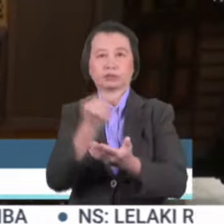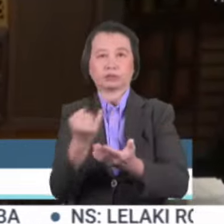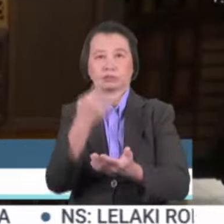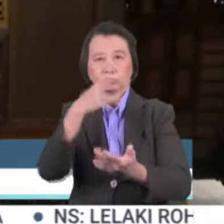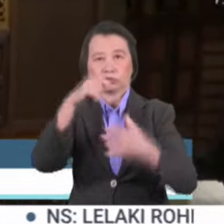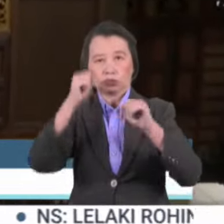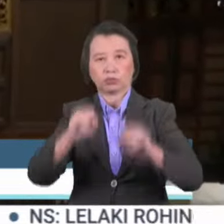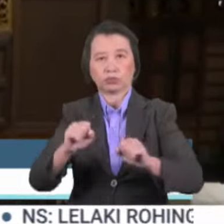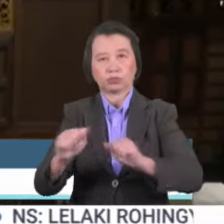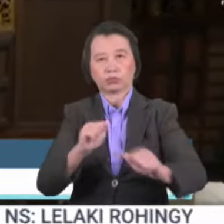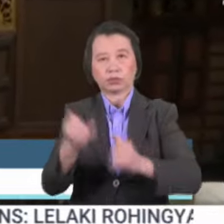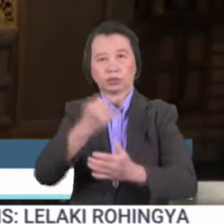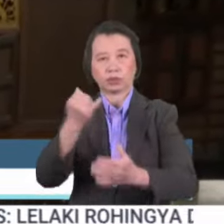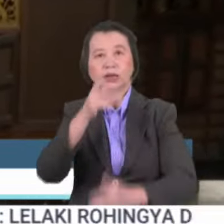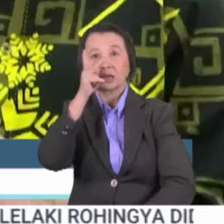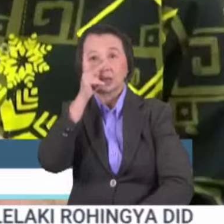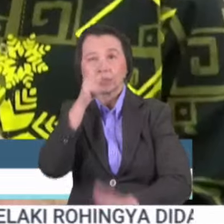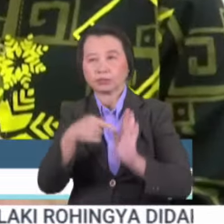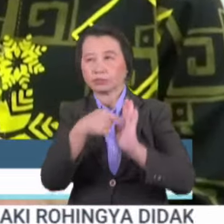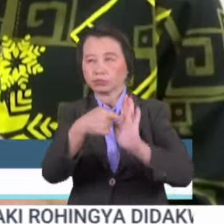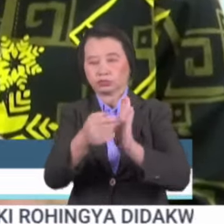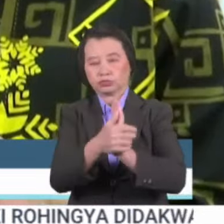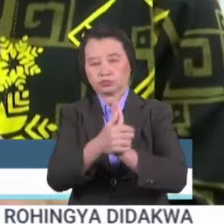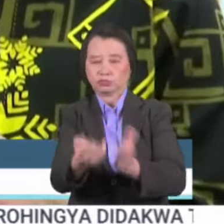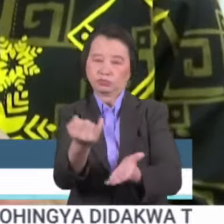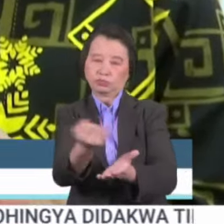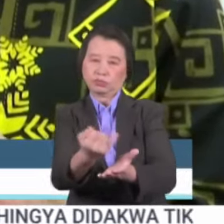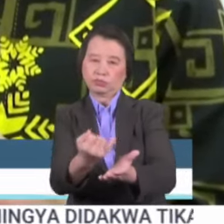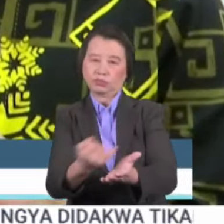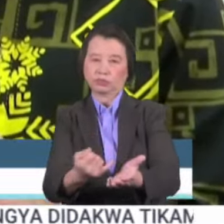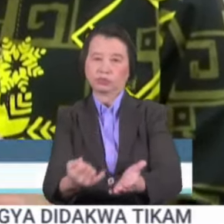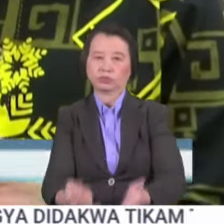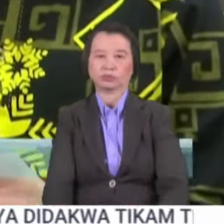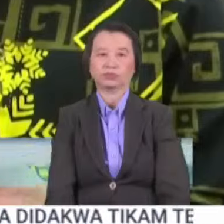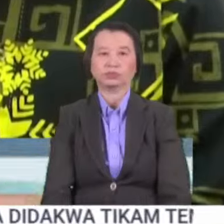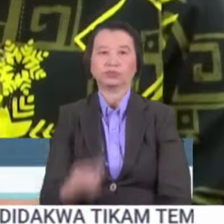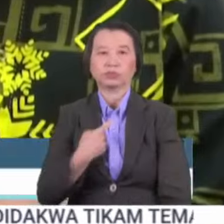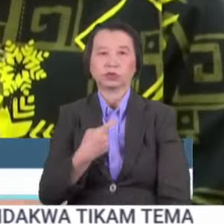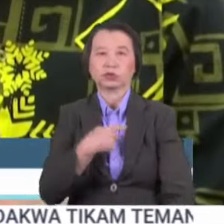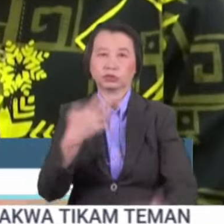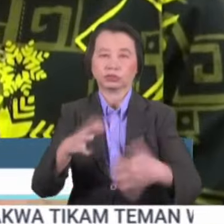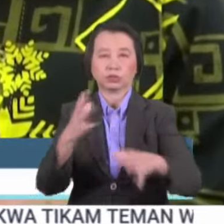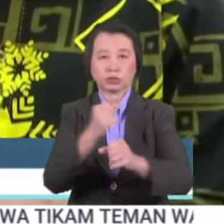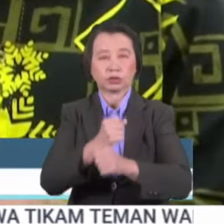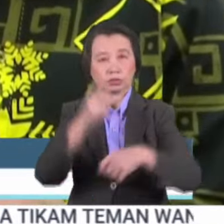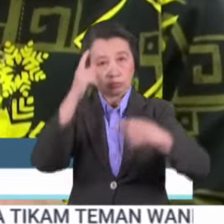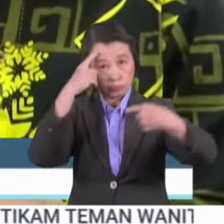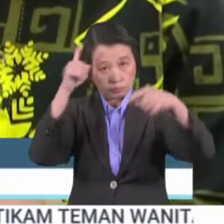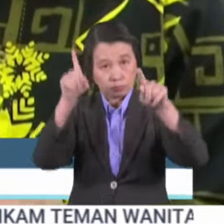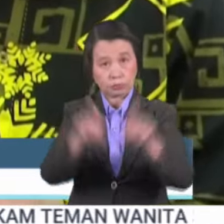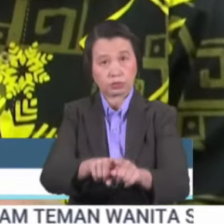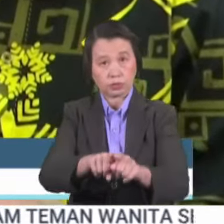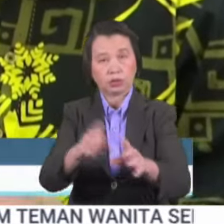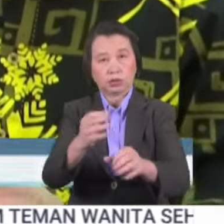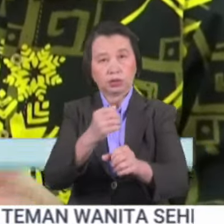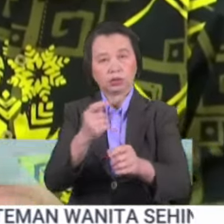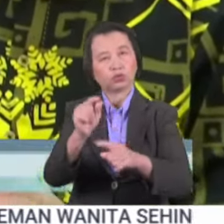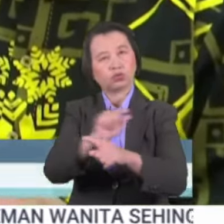bagi membolehkan penggiat seni di Kedah mempamerkan bakat. Untuk permulaan, kita telah pun mendapat persetujuan untuk kita gunakan